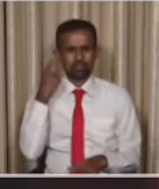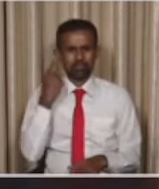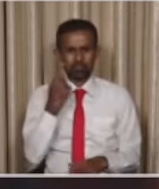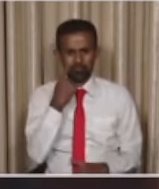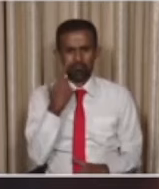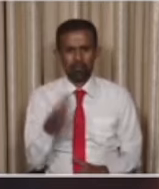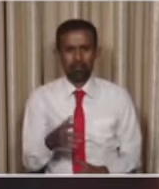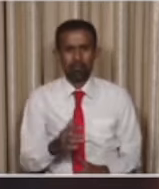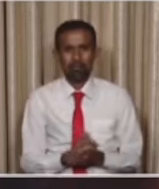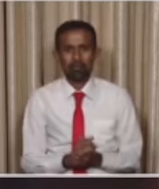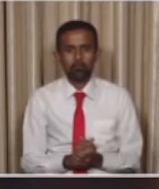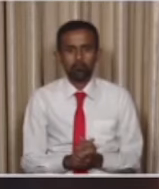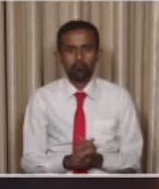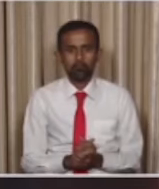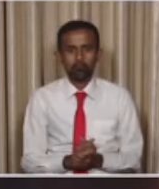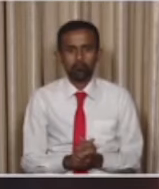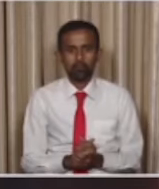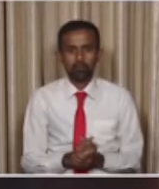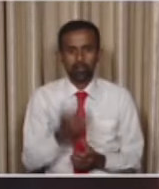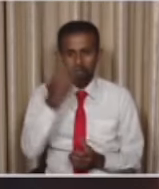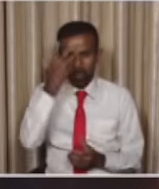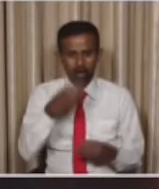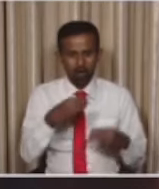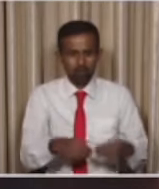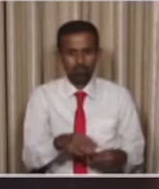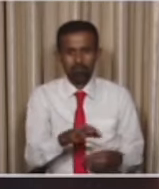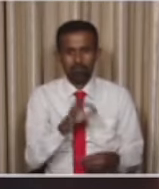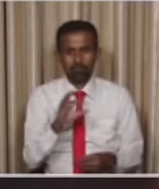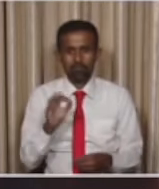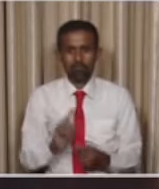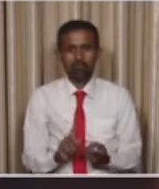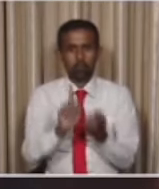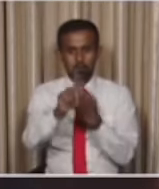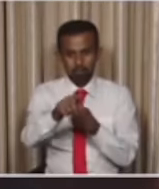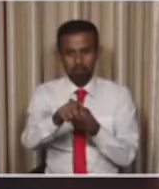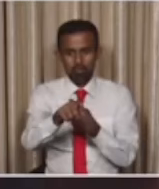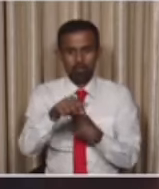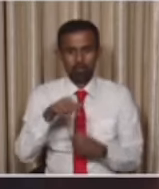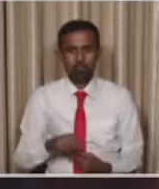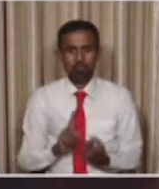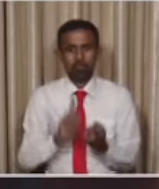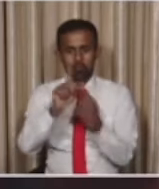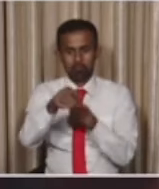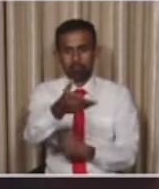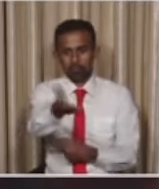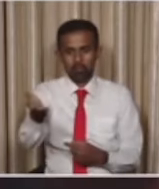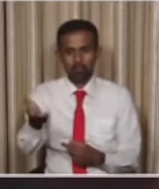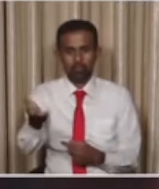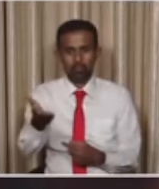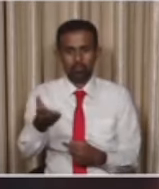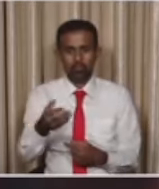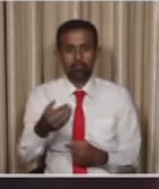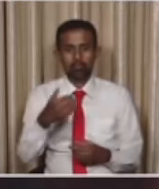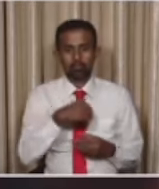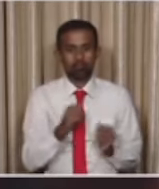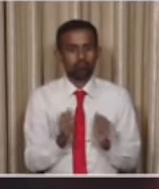දැක්කා හැලිච්ච හාල් කැලි ටිකක් අරන් ඕගොල්ලෝ මෙහෙ ඉඳලා ඒට ගියේ මෙහෙ ඉඳලා ගිය කට්ටේ ඒගොල්ලෝ දාගත්ත කියලා